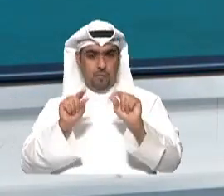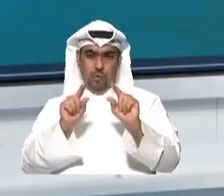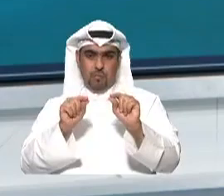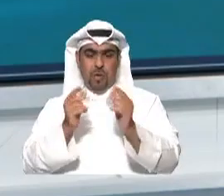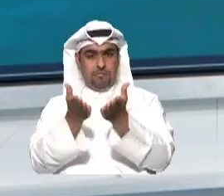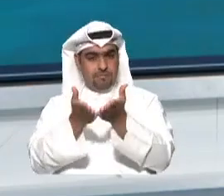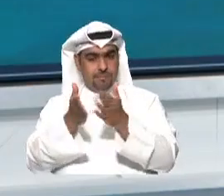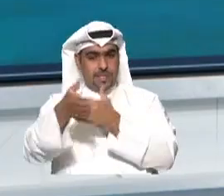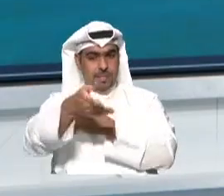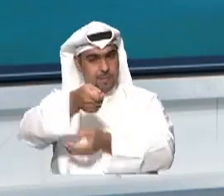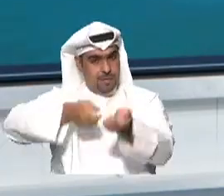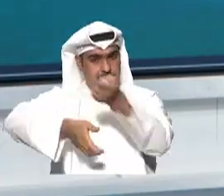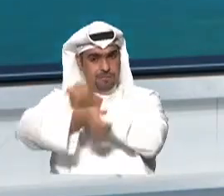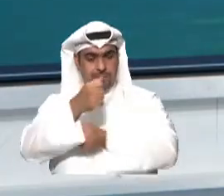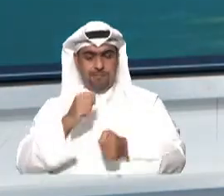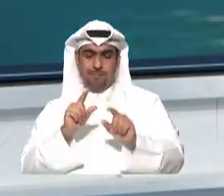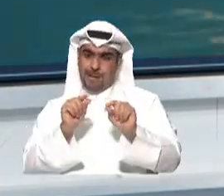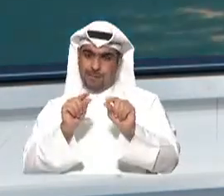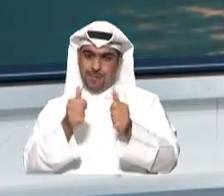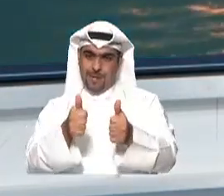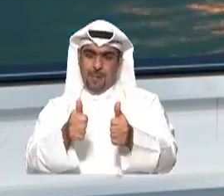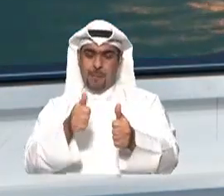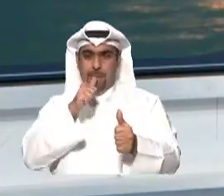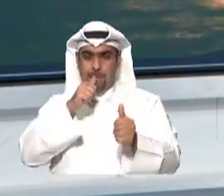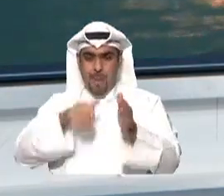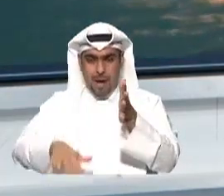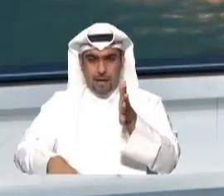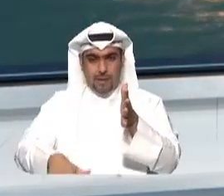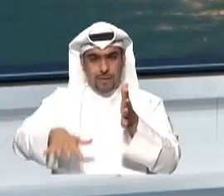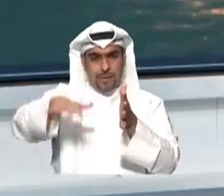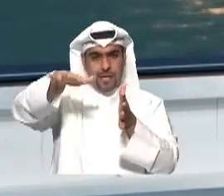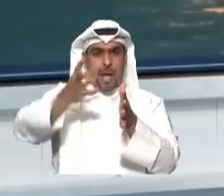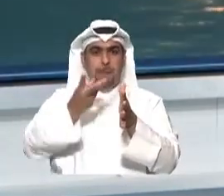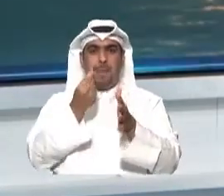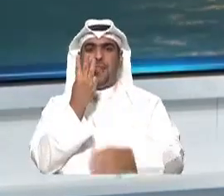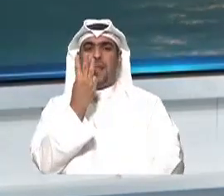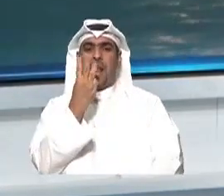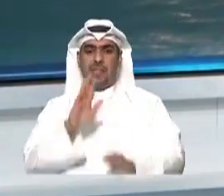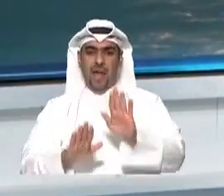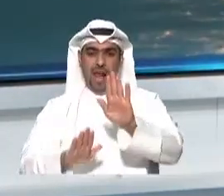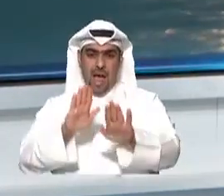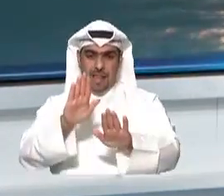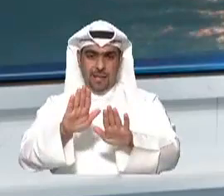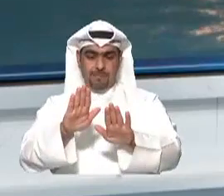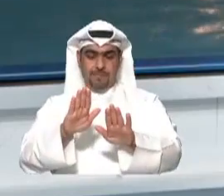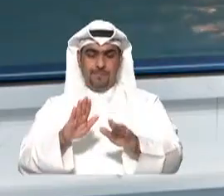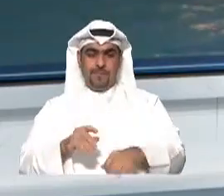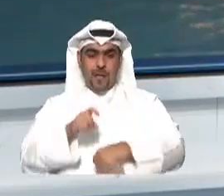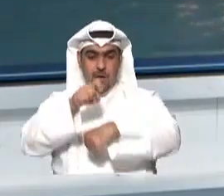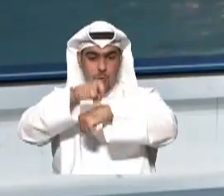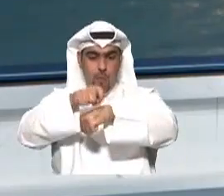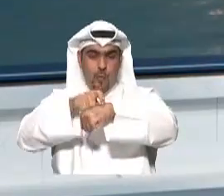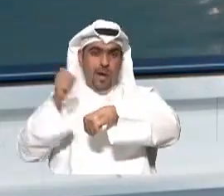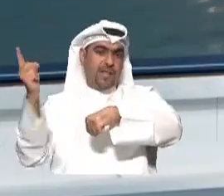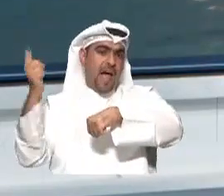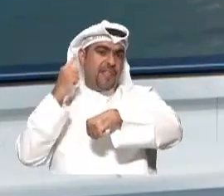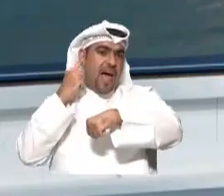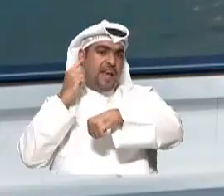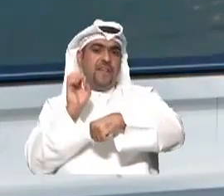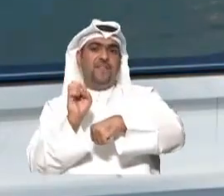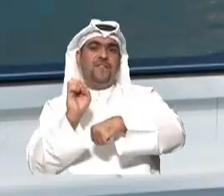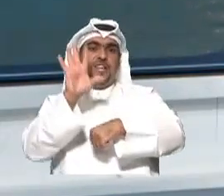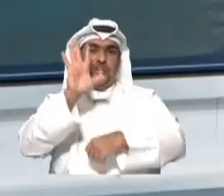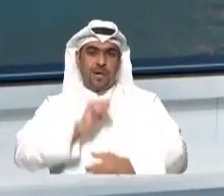الموج، وارتفاع الموج من 1 إلى 3 أقدام. مواقيت بإذن الله على حسب التوقيت المحلي مدينة الكويت، موعد أذان الفجر إن شاء الله